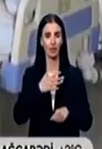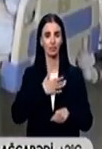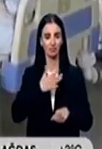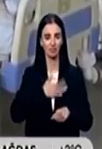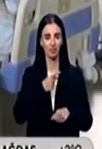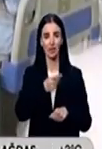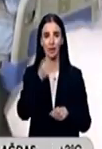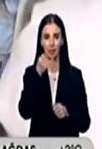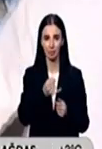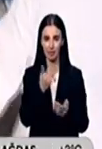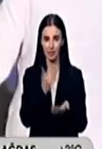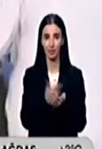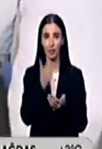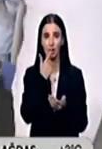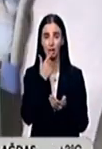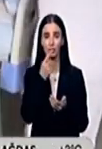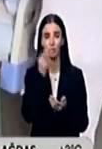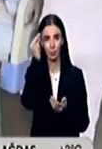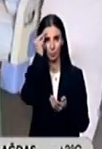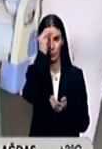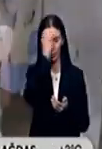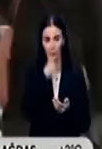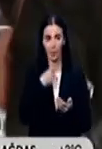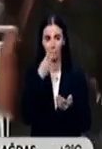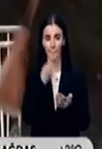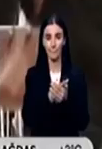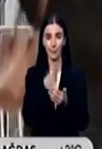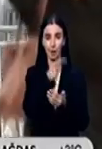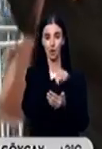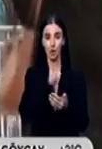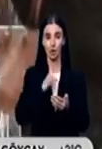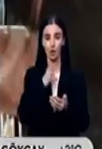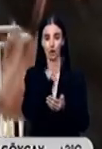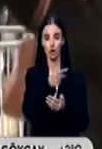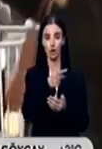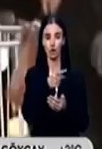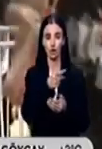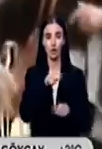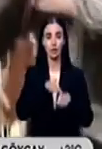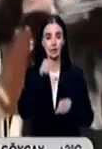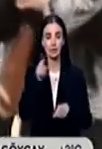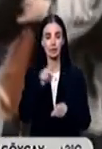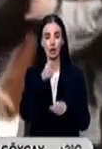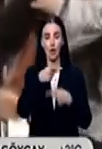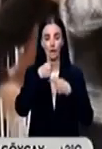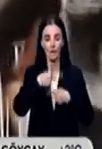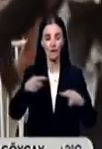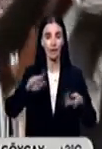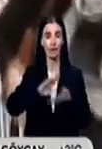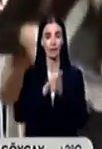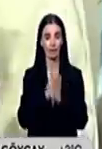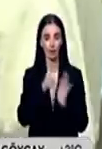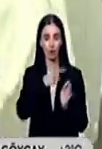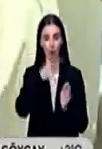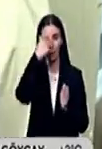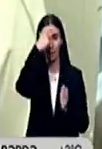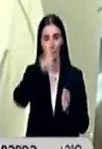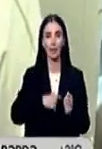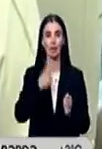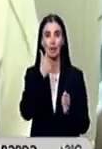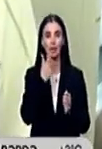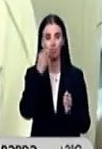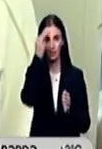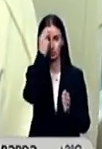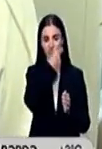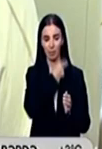edən qızılca xəstəliyinin də əlamətləri elə buna bənzərdir. Mütəxəssislərin sözlərinə görə onu fərqləndirən cəhət bədəndə qırmızı ləkələrin